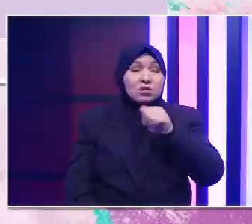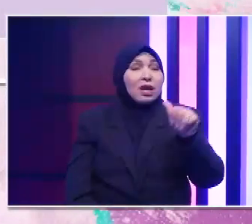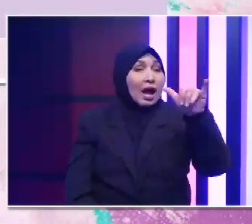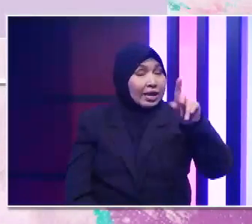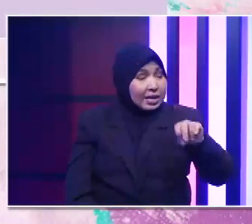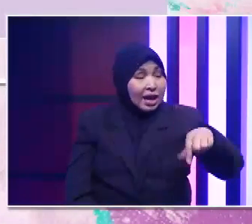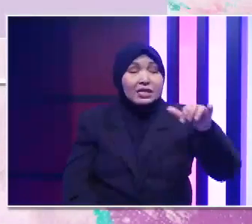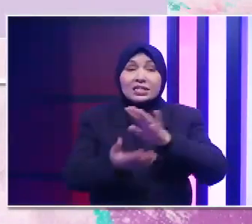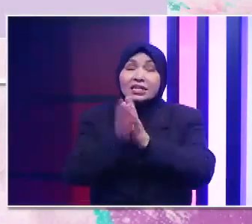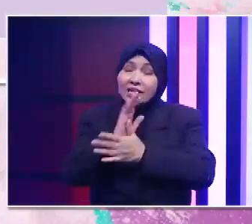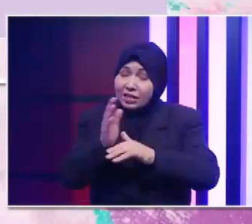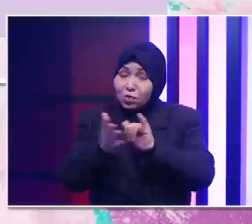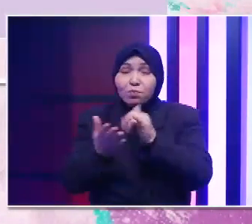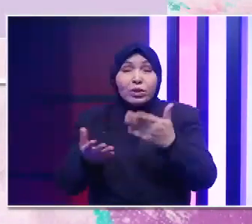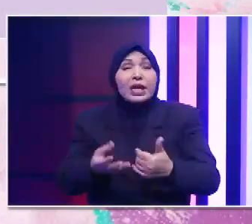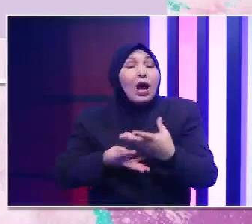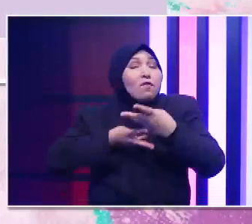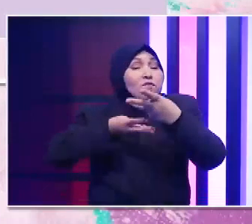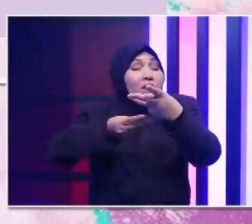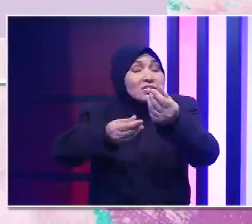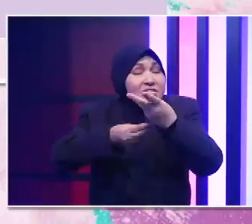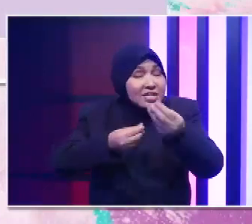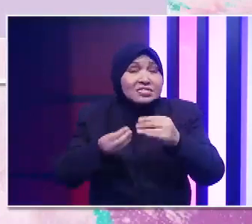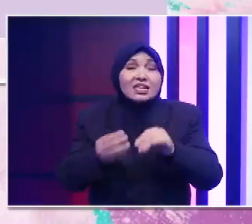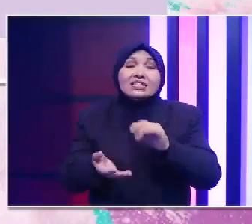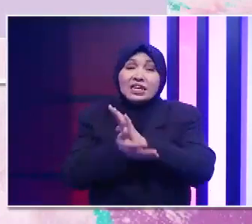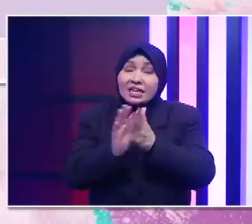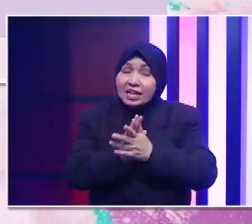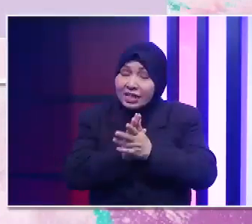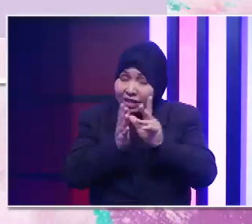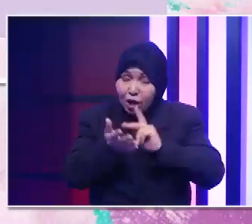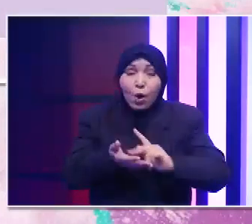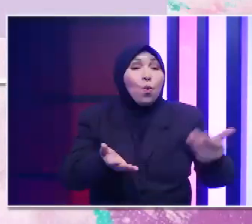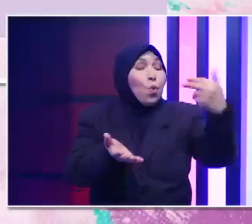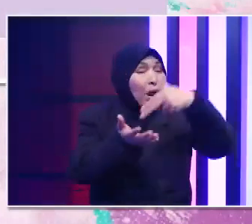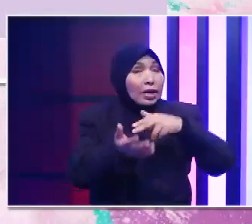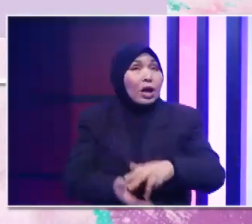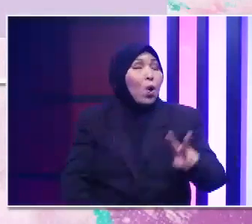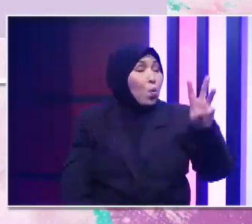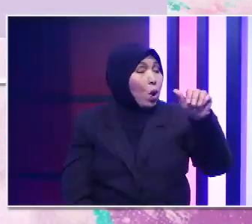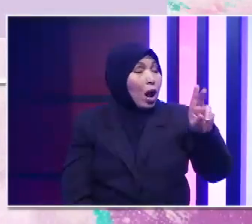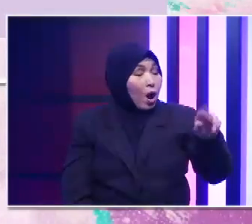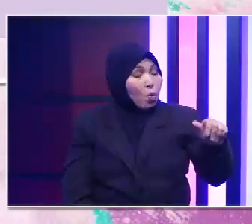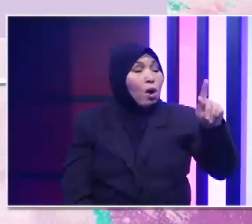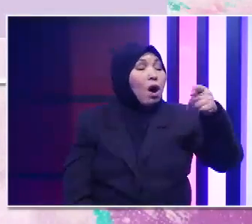semoga jadi kita kematian selagi kau lelap Wow